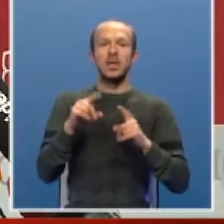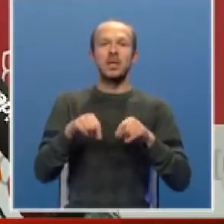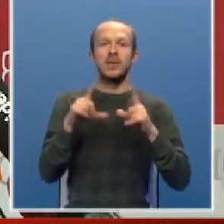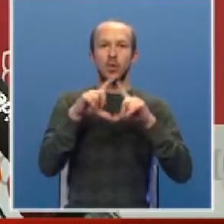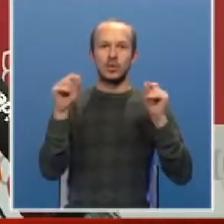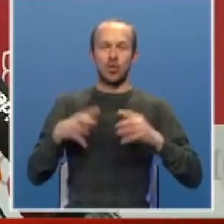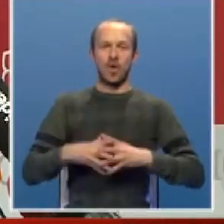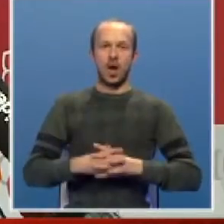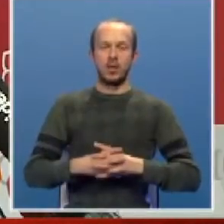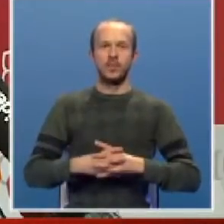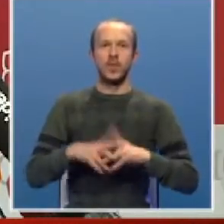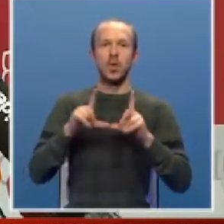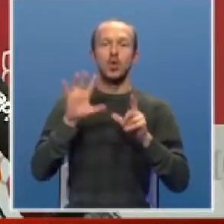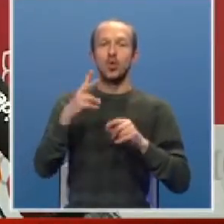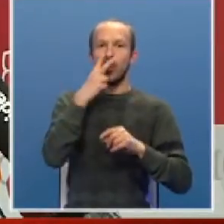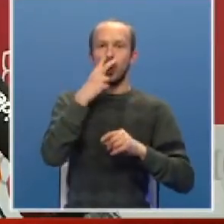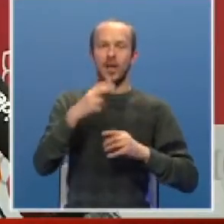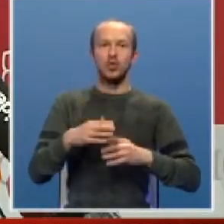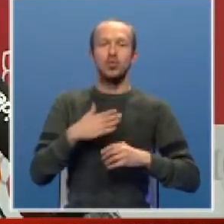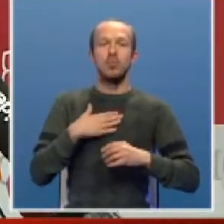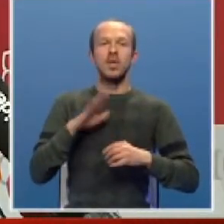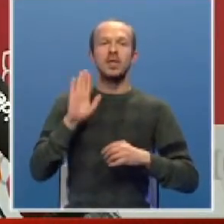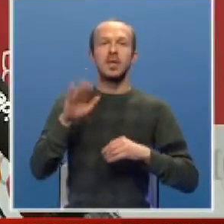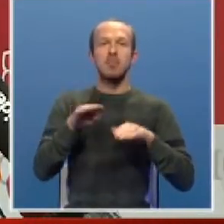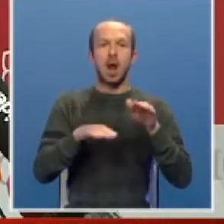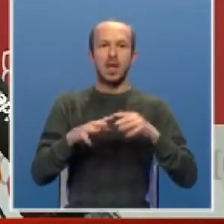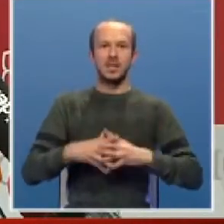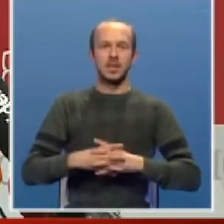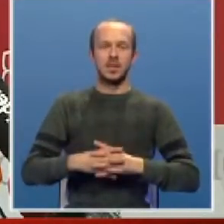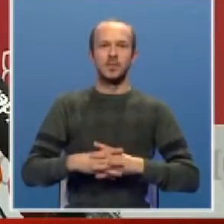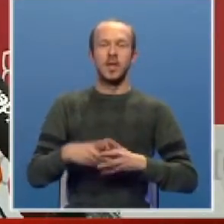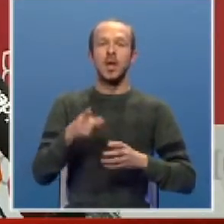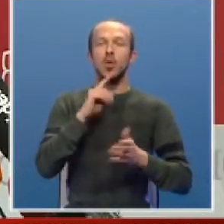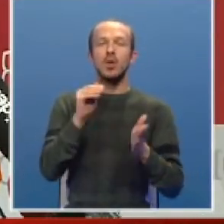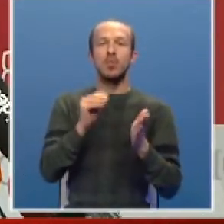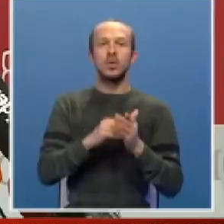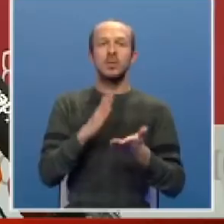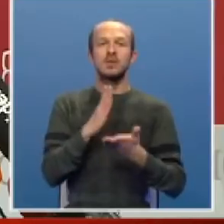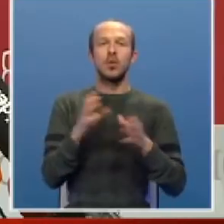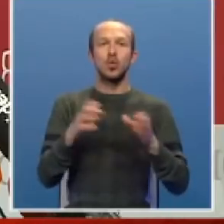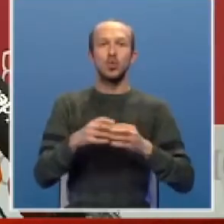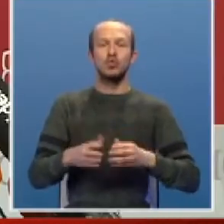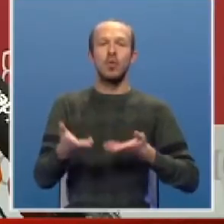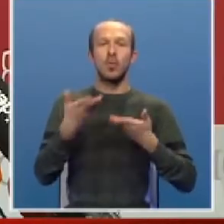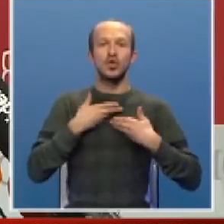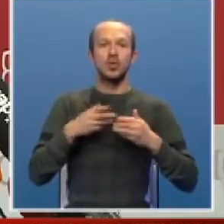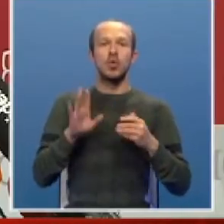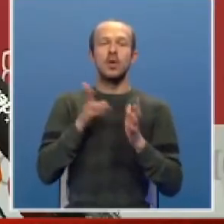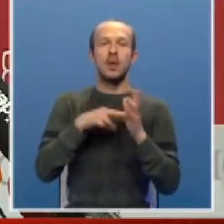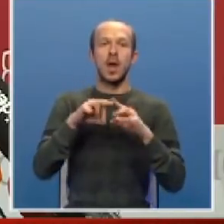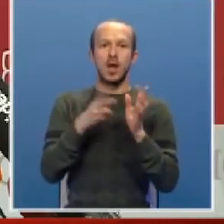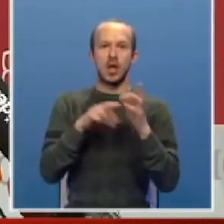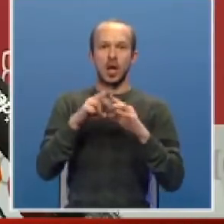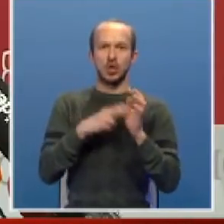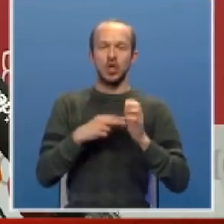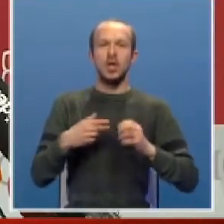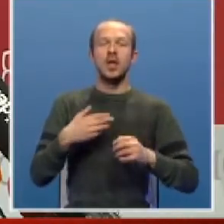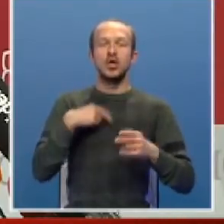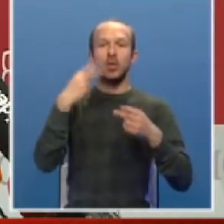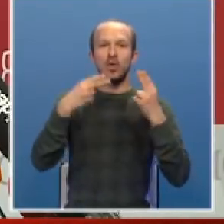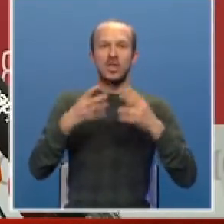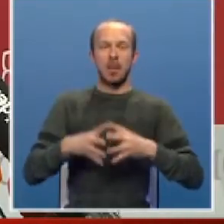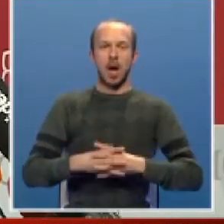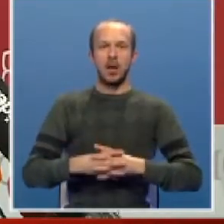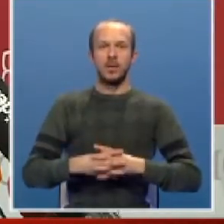usluge. Tako da u tom pogledu mi taj balans koji je potreban za svako društvo postižemo na način da našim